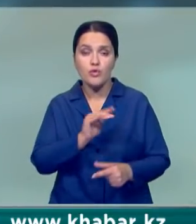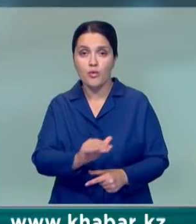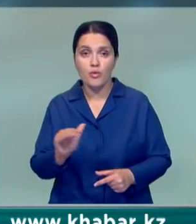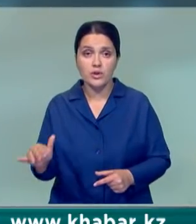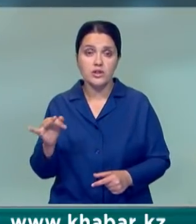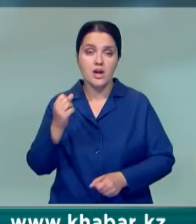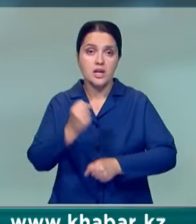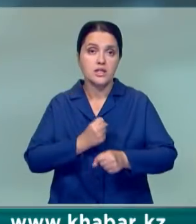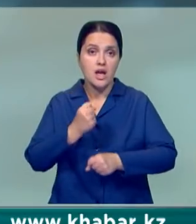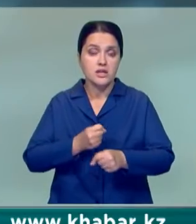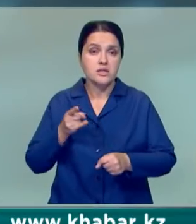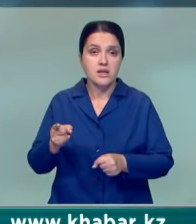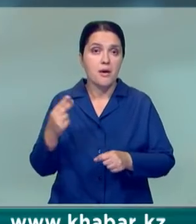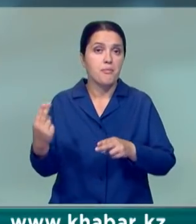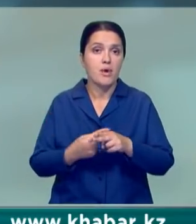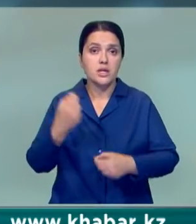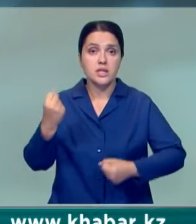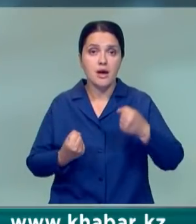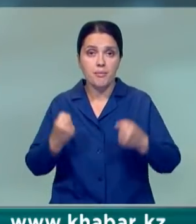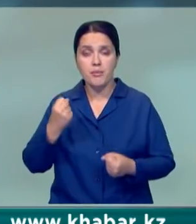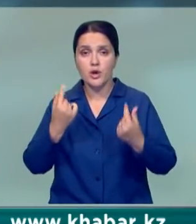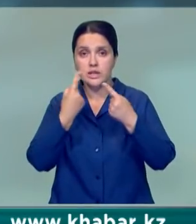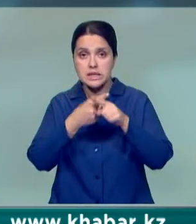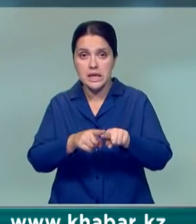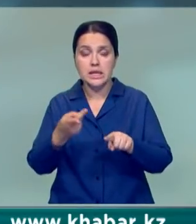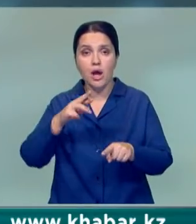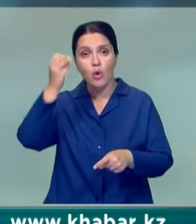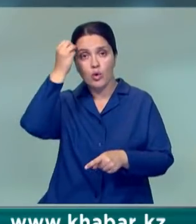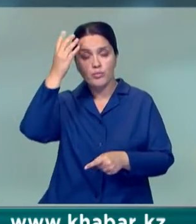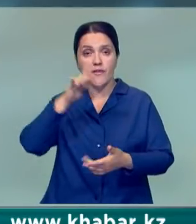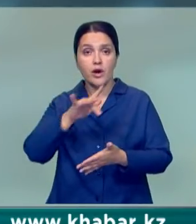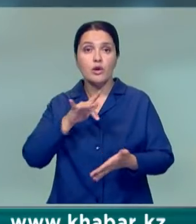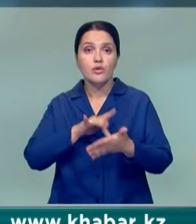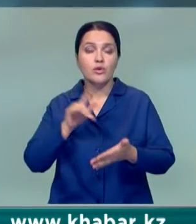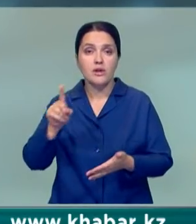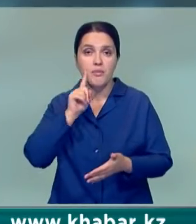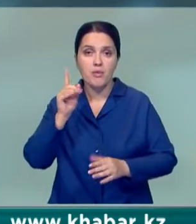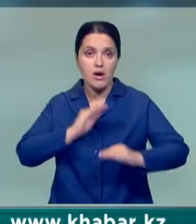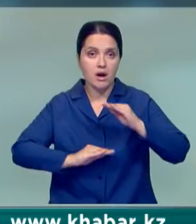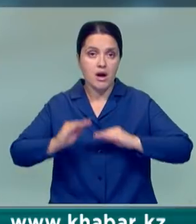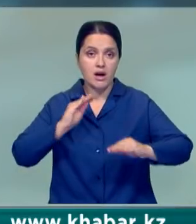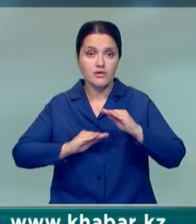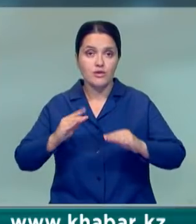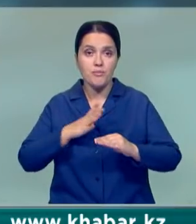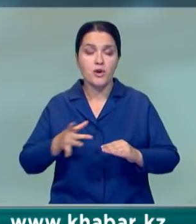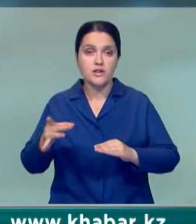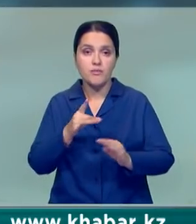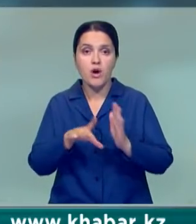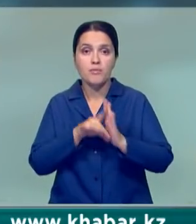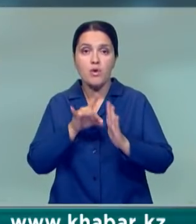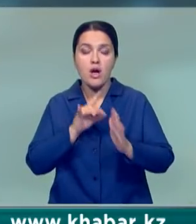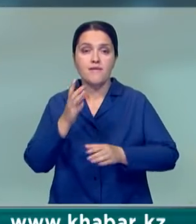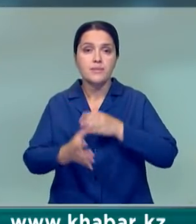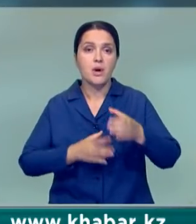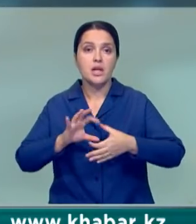беспилотные такси smart паркинги и другую технику для умного города юные конструкторы уже отметились на республиканском